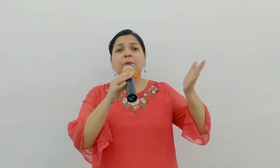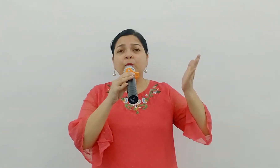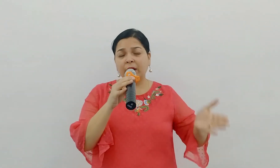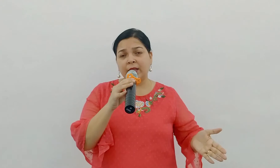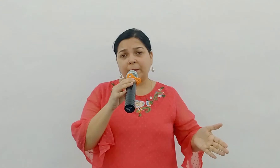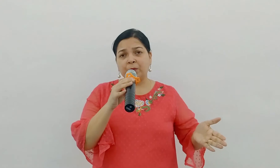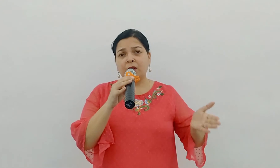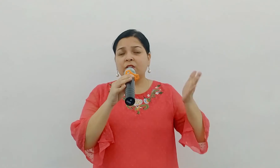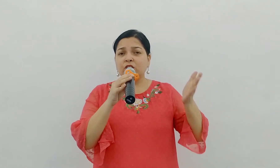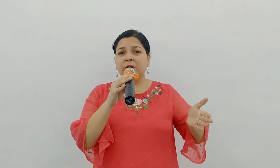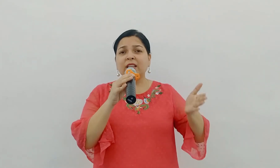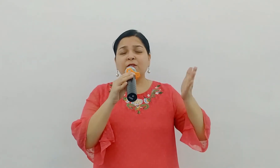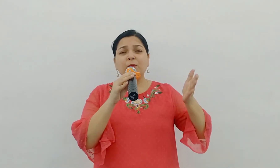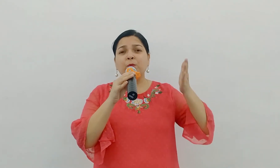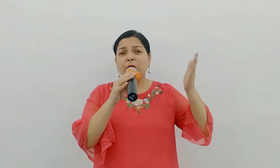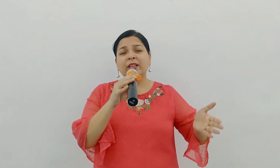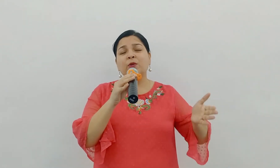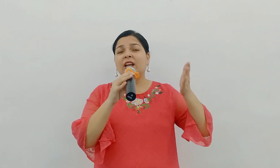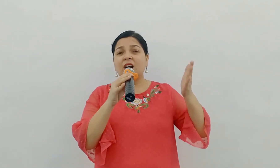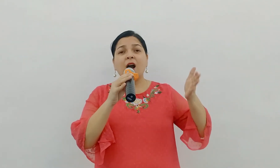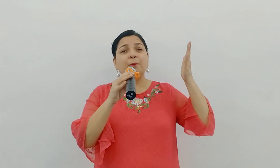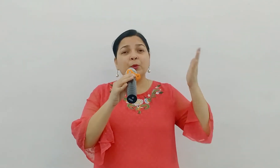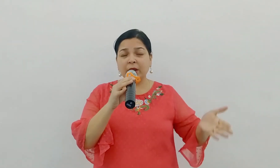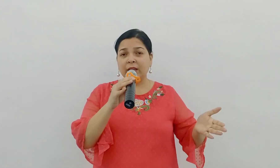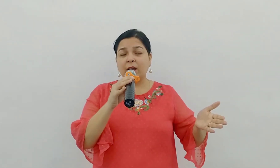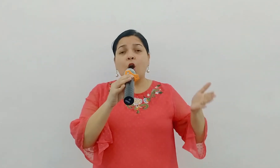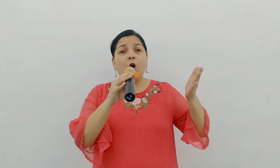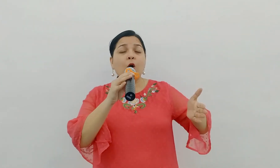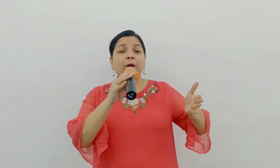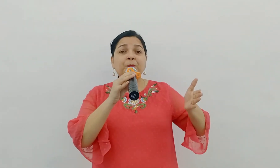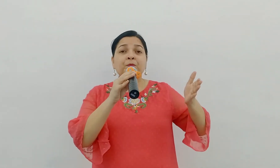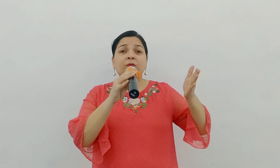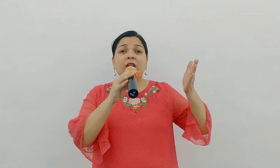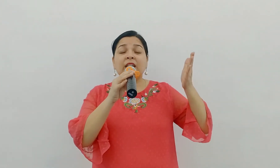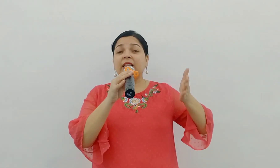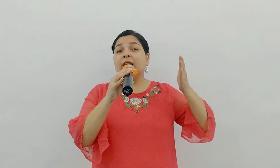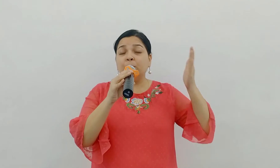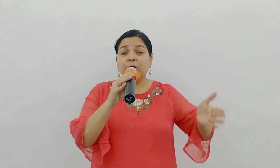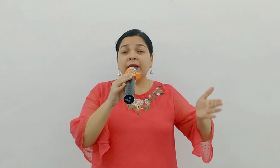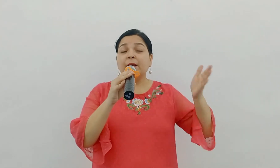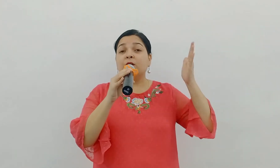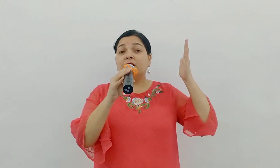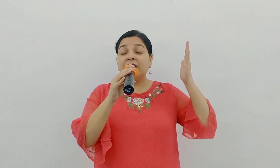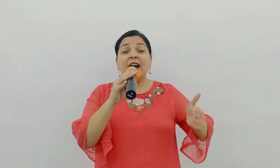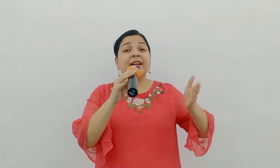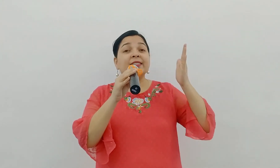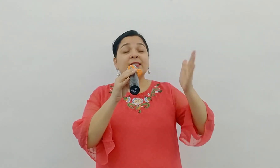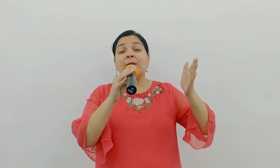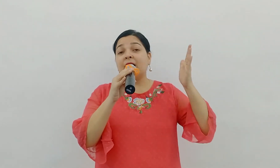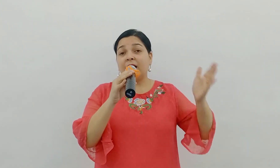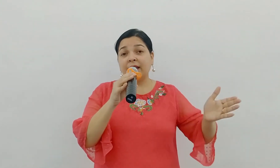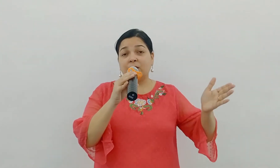कितने बुरे थे, वचन बताता है वो बुरे थे, उनके काम बुरे थे, और इतने बुरे थे कि न्याय